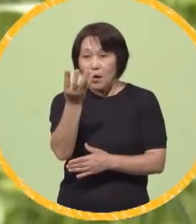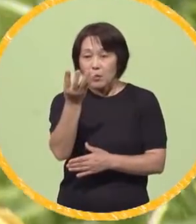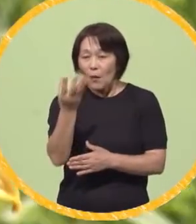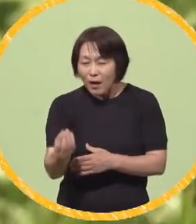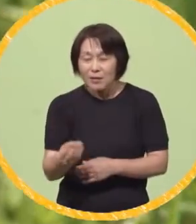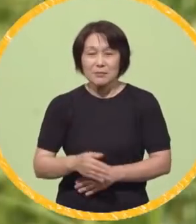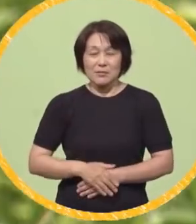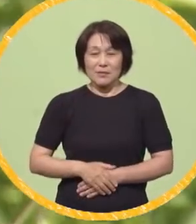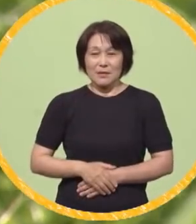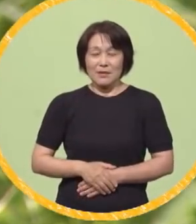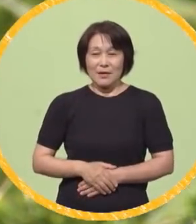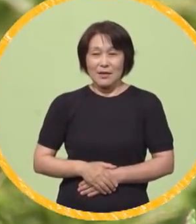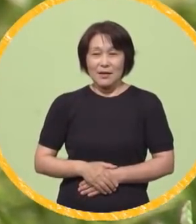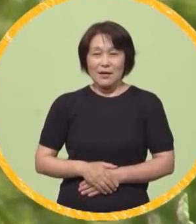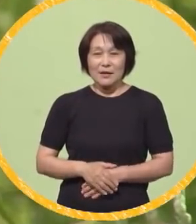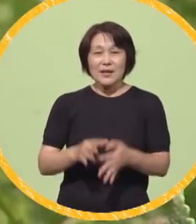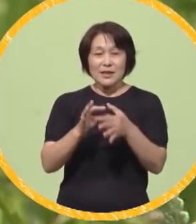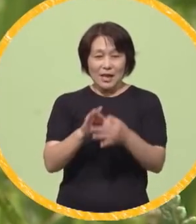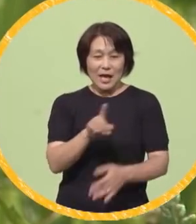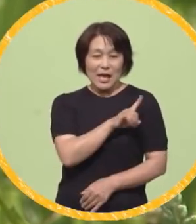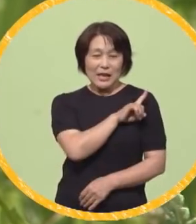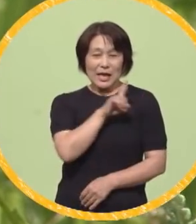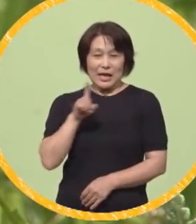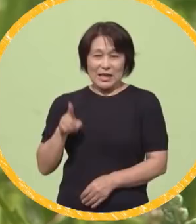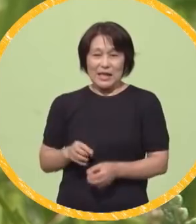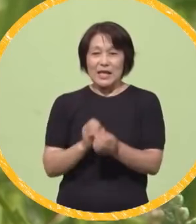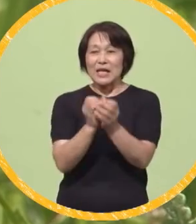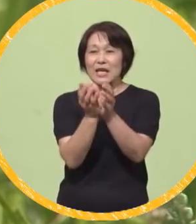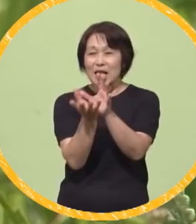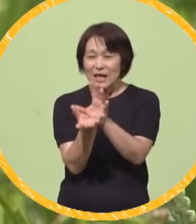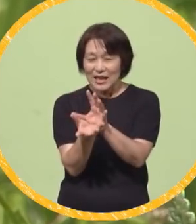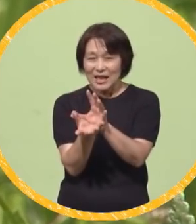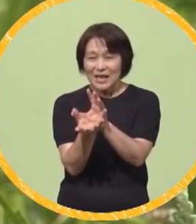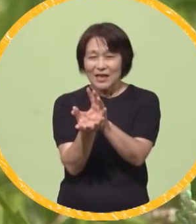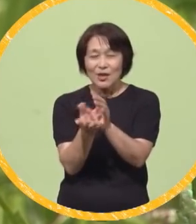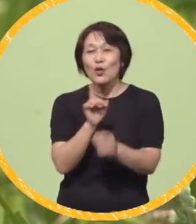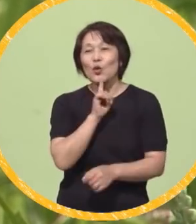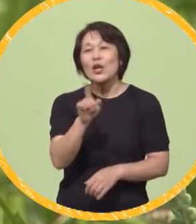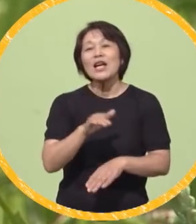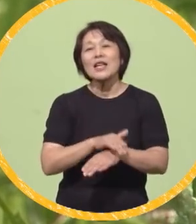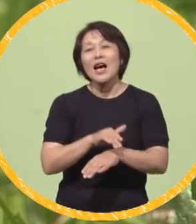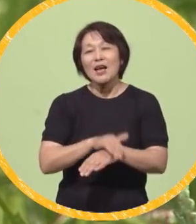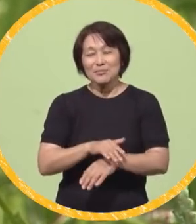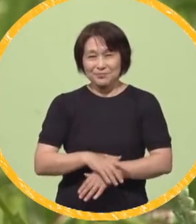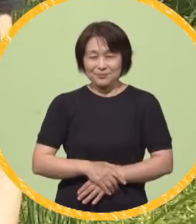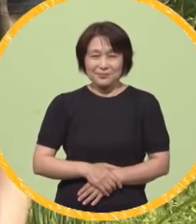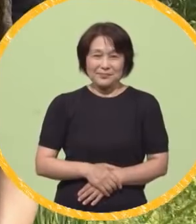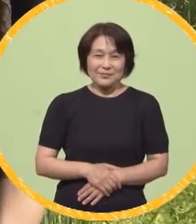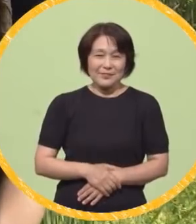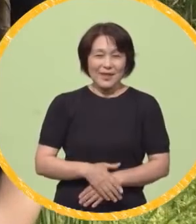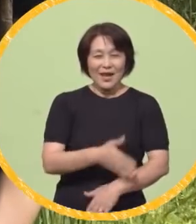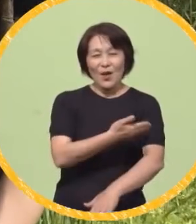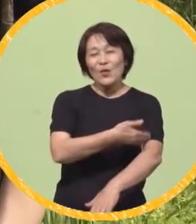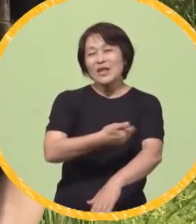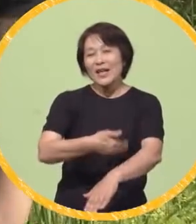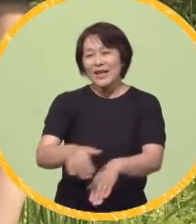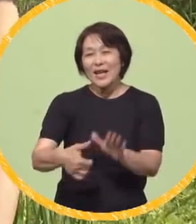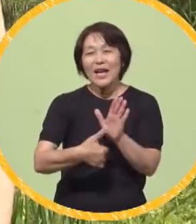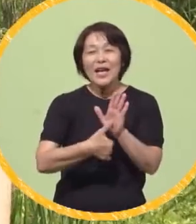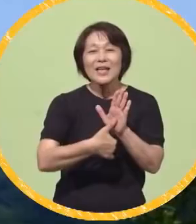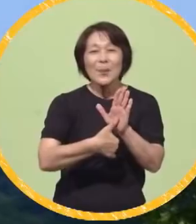ですよ、1日で終わってしまうので、はい、デイリリーと呼ばれてるんですね。 デイリリー、 はい、 わあ、おしゃれな名前ですね、 は